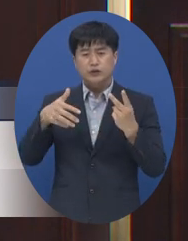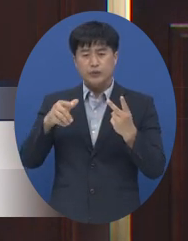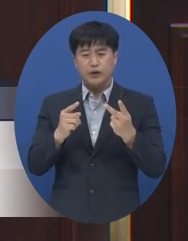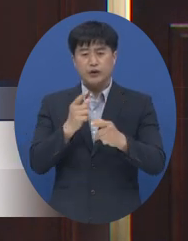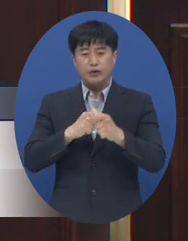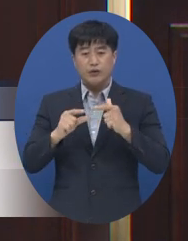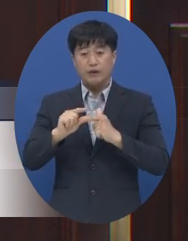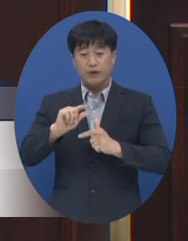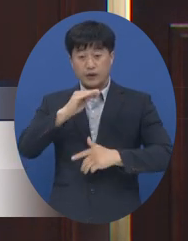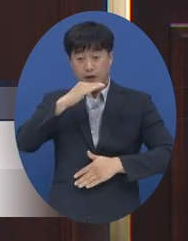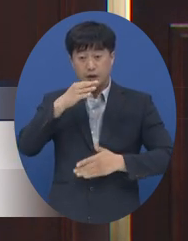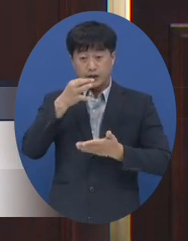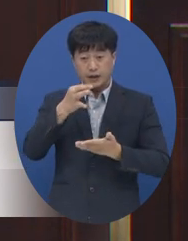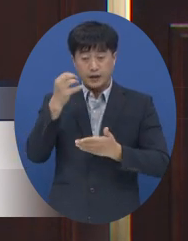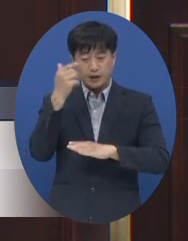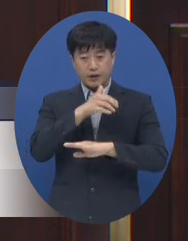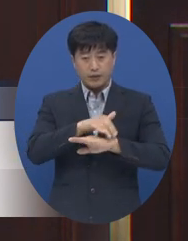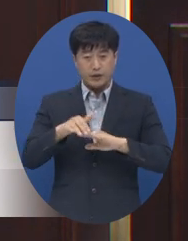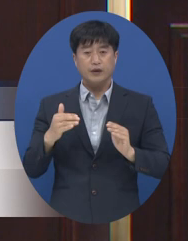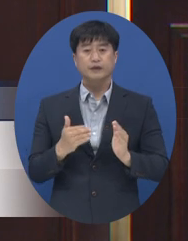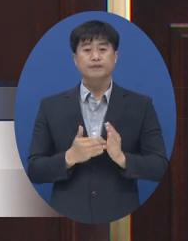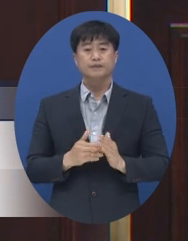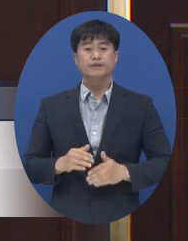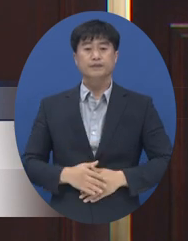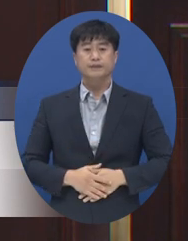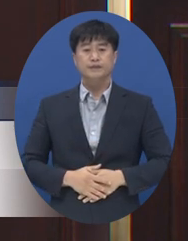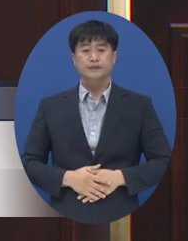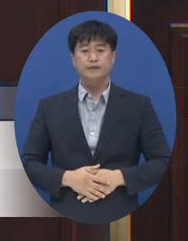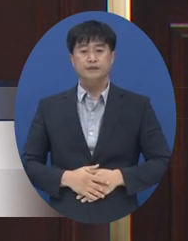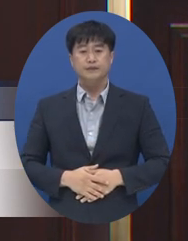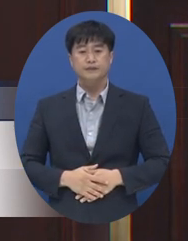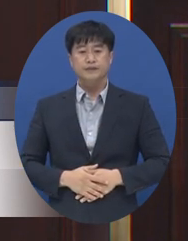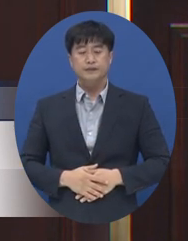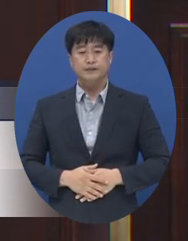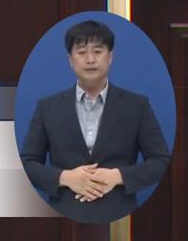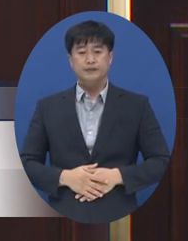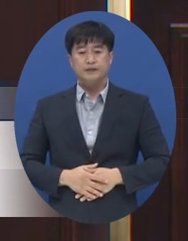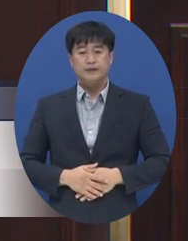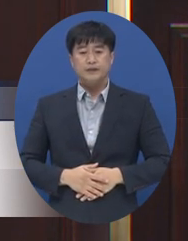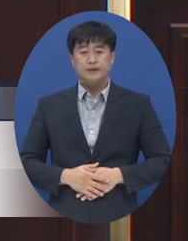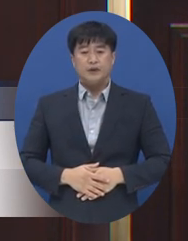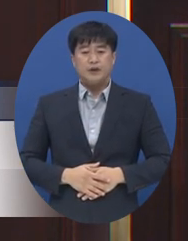추가 경정 예산안을 편성하였습니다.